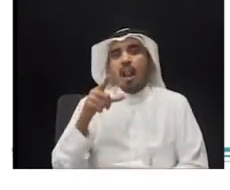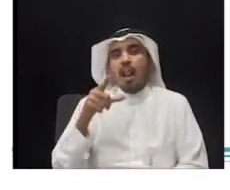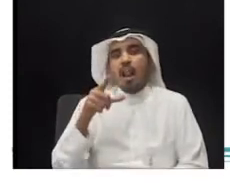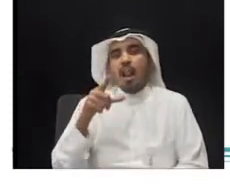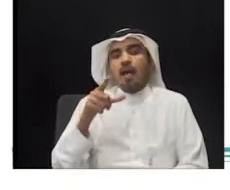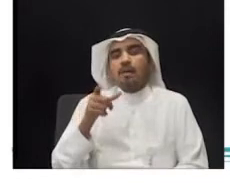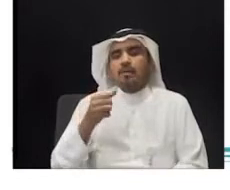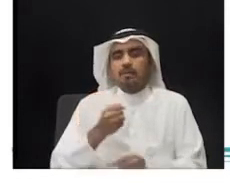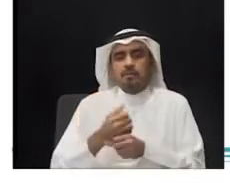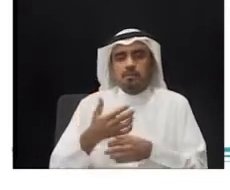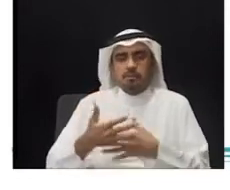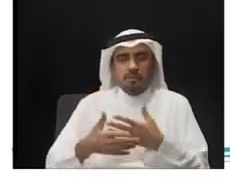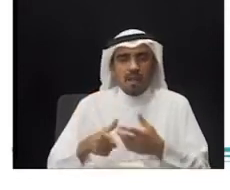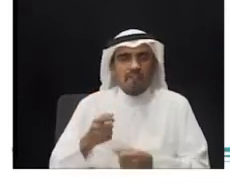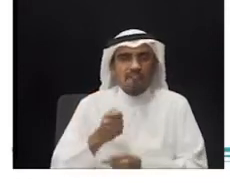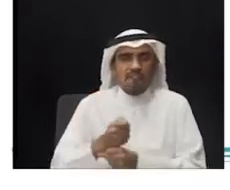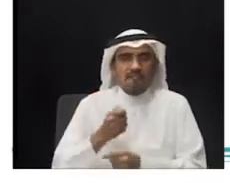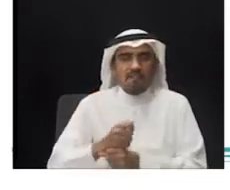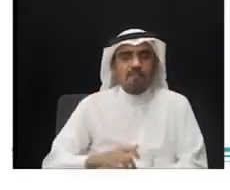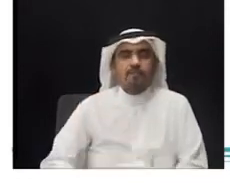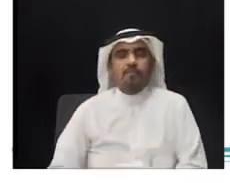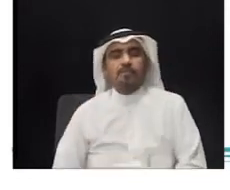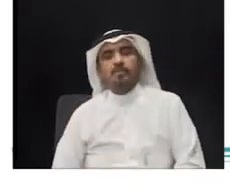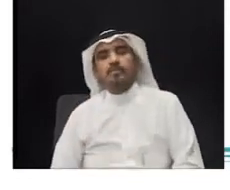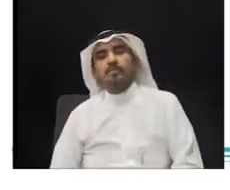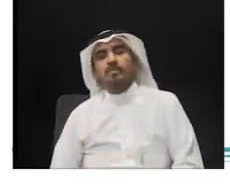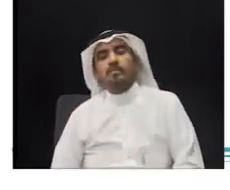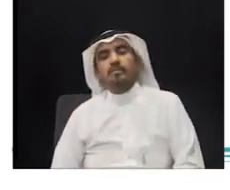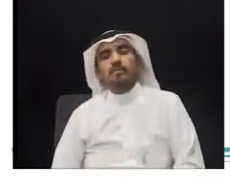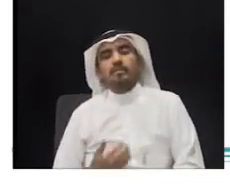نسميه الفاعل الذي قام بهذا الشيء.